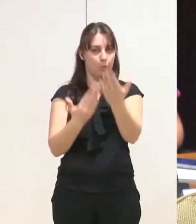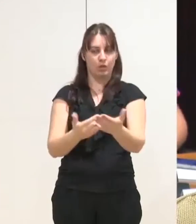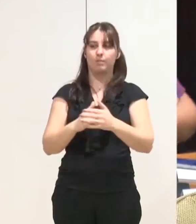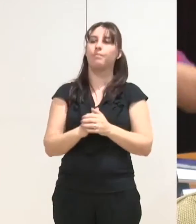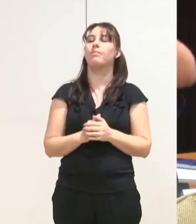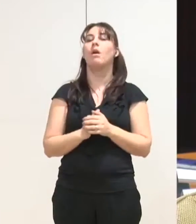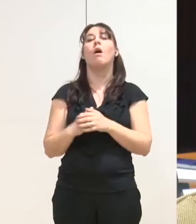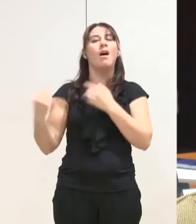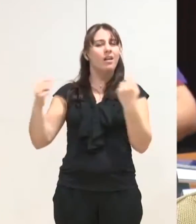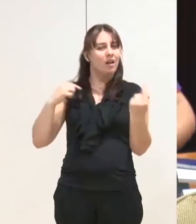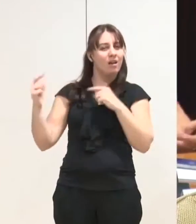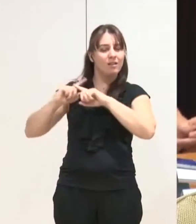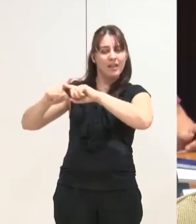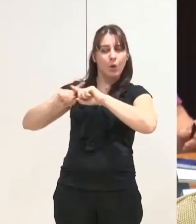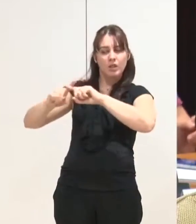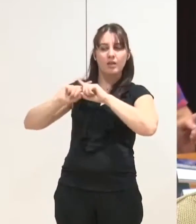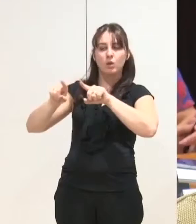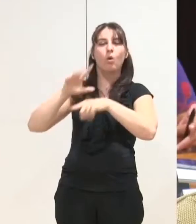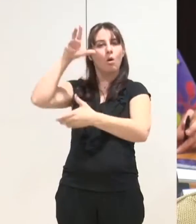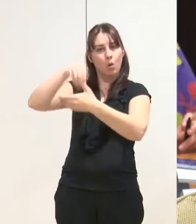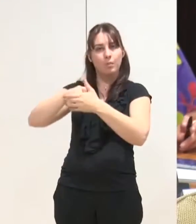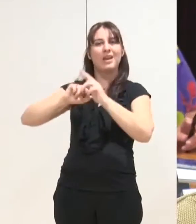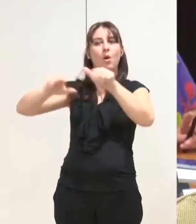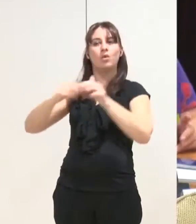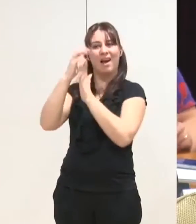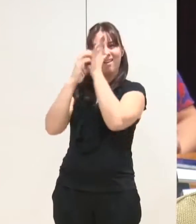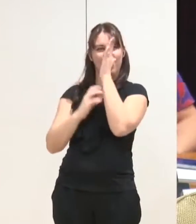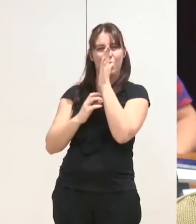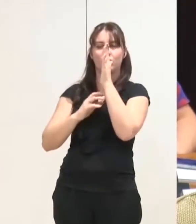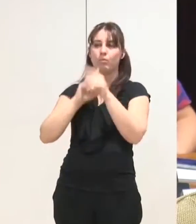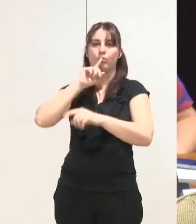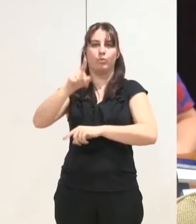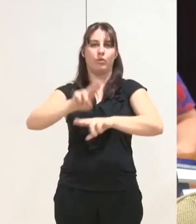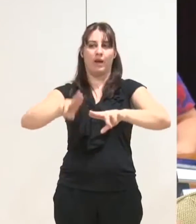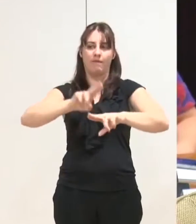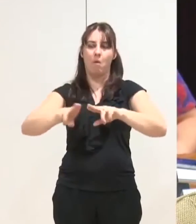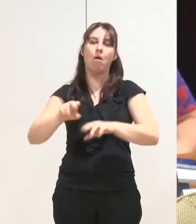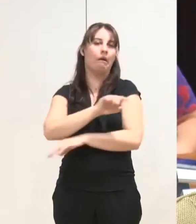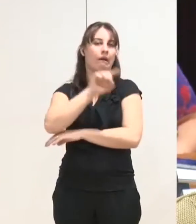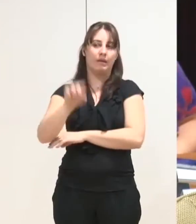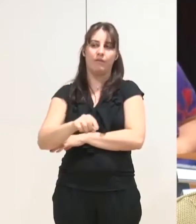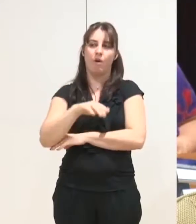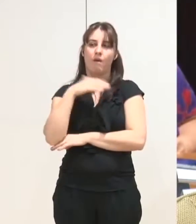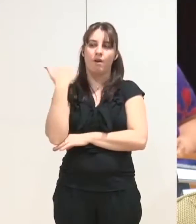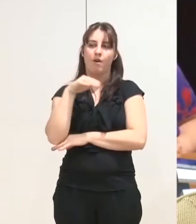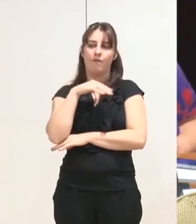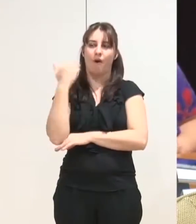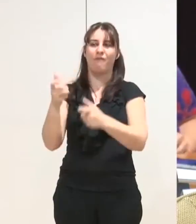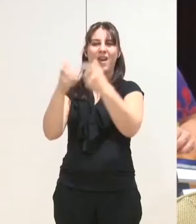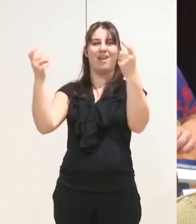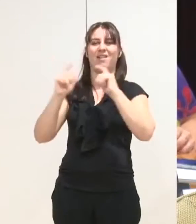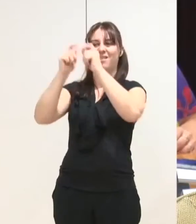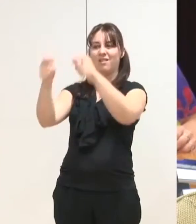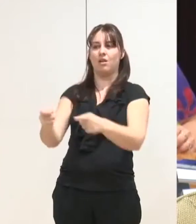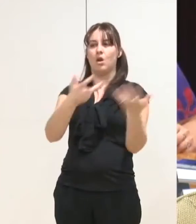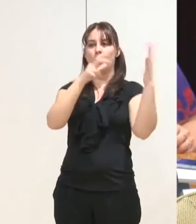ailleurs, après négociation et compte tenu des clauses contractuelles du contrat de maîtrise d'œuvre, il convient de rendre le forfait du maître d'œuvre définitif pour un montant